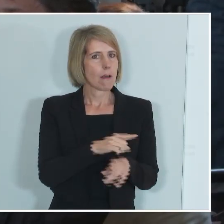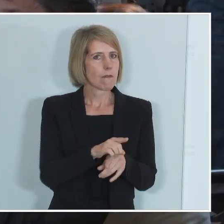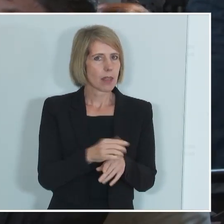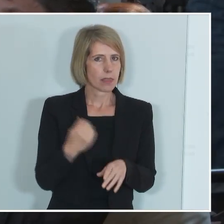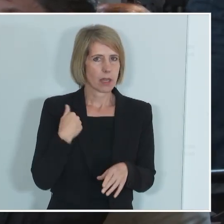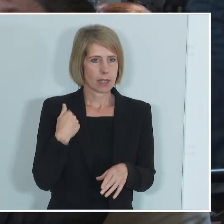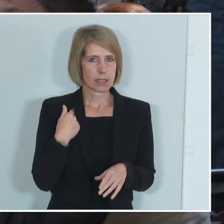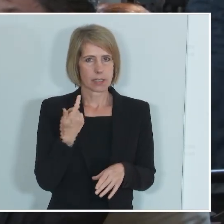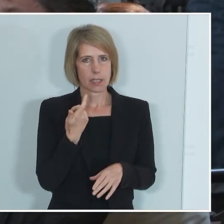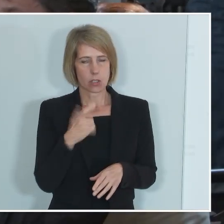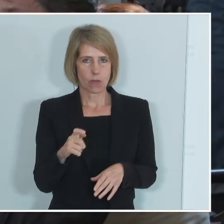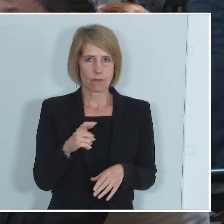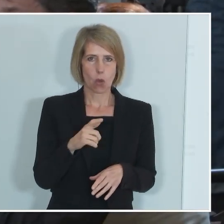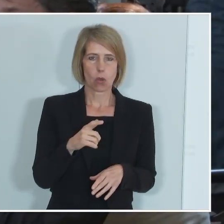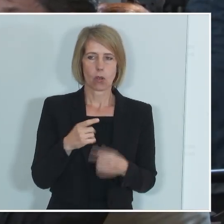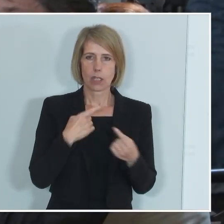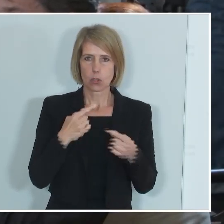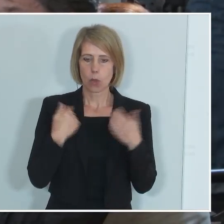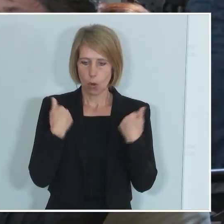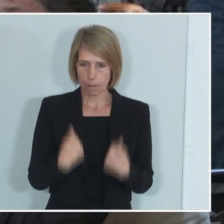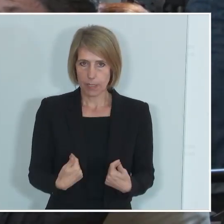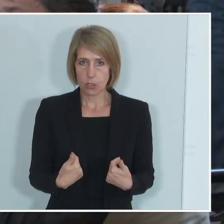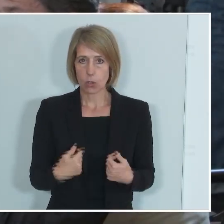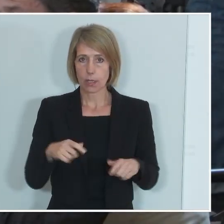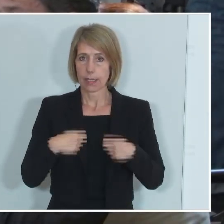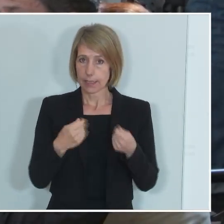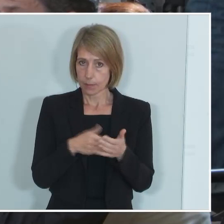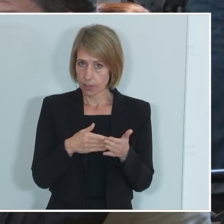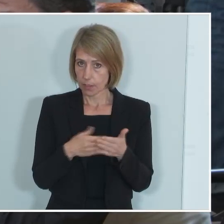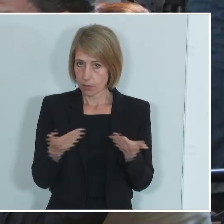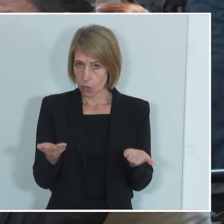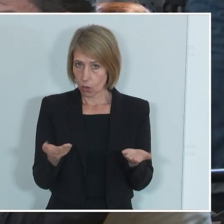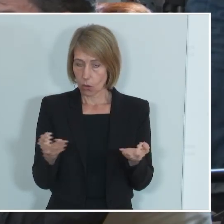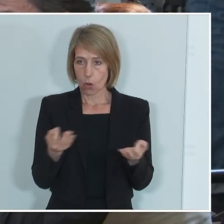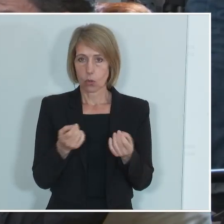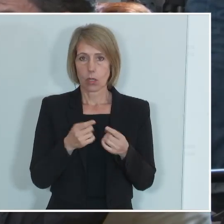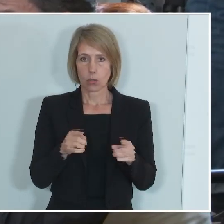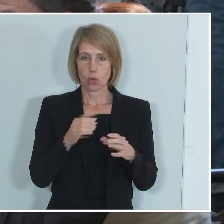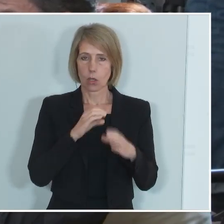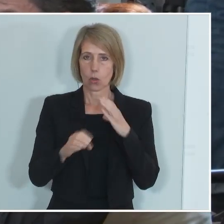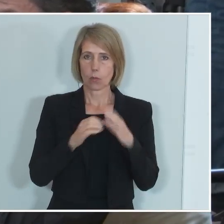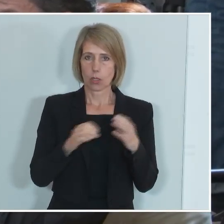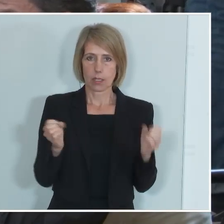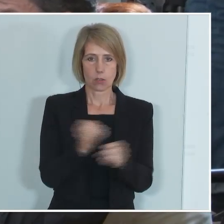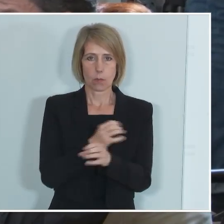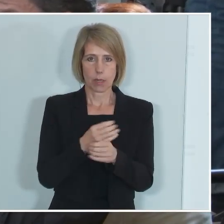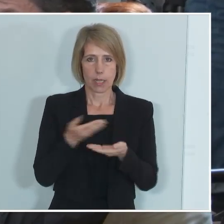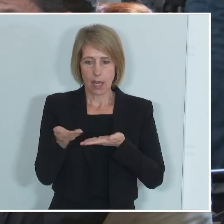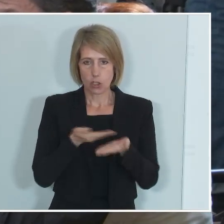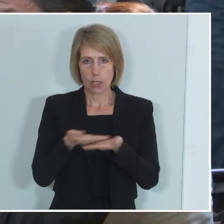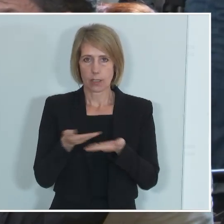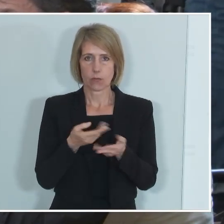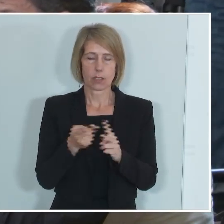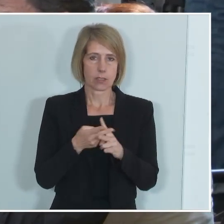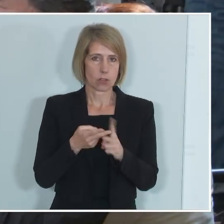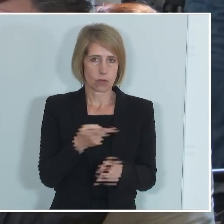Wochen persönlich mit den beiden gesprochen? Gibt es noch das persönliche Gespräch oder findet die Kommunikation da mittlerweile mehr medial statt zwischen den Kolleginnen? Und